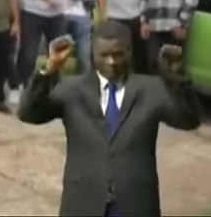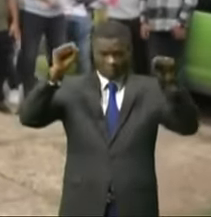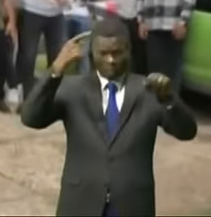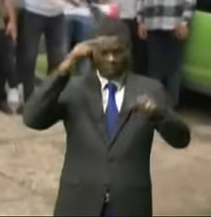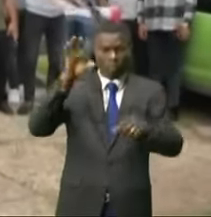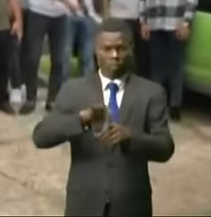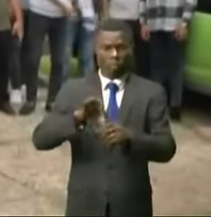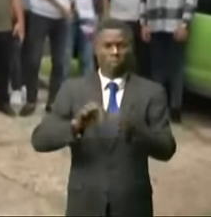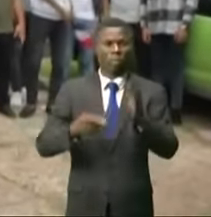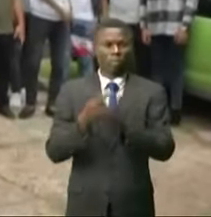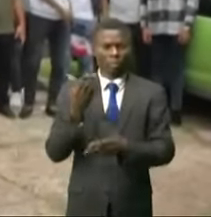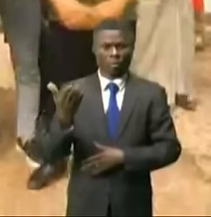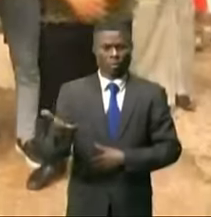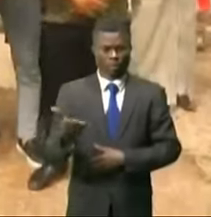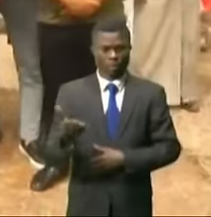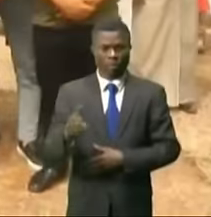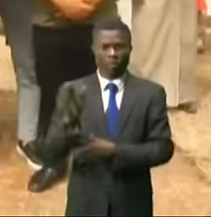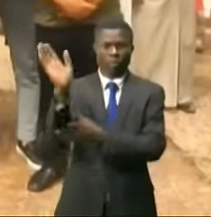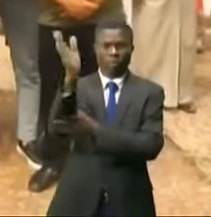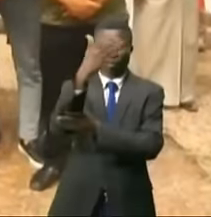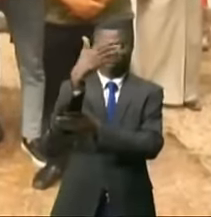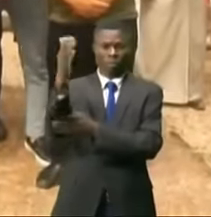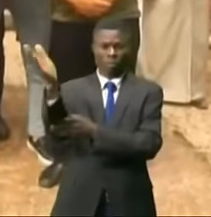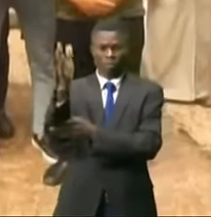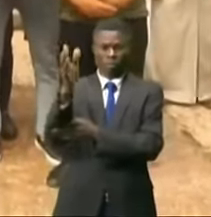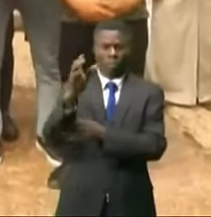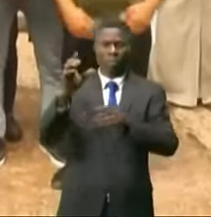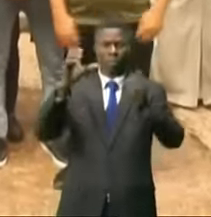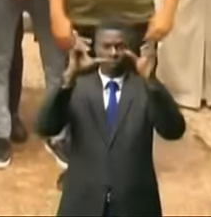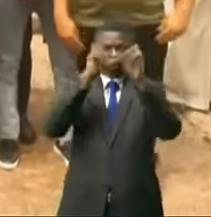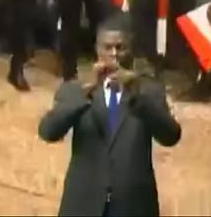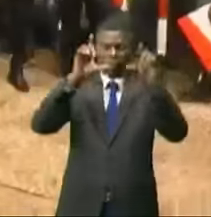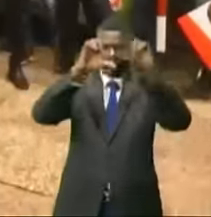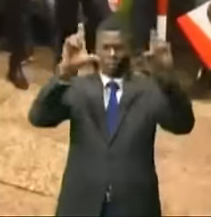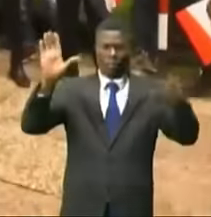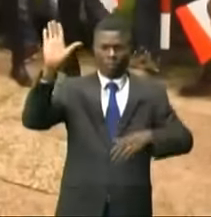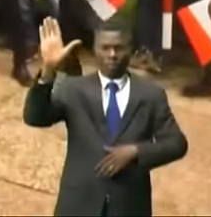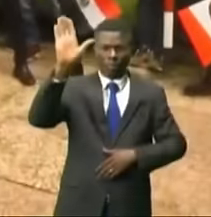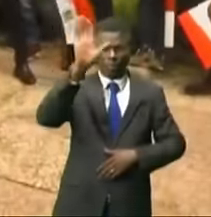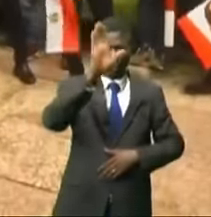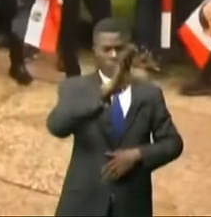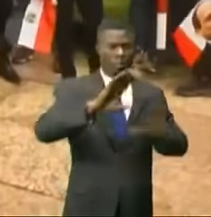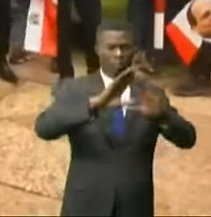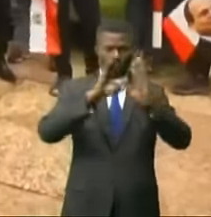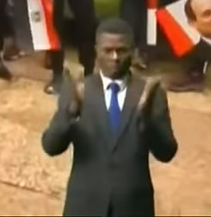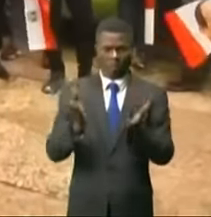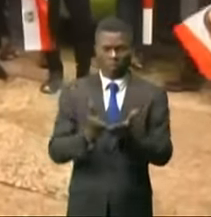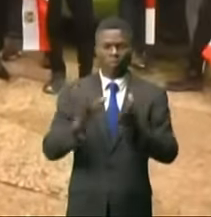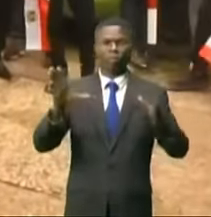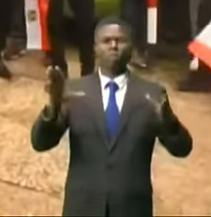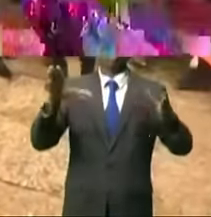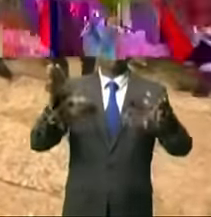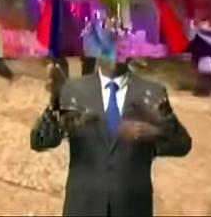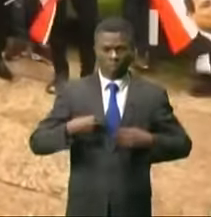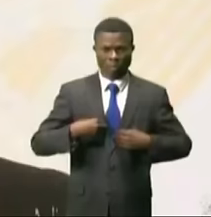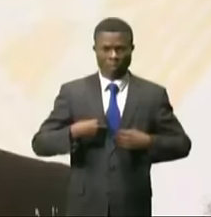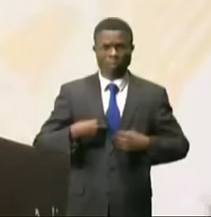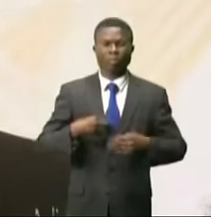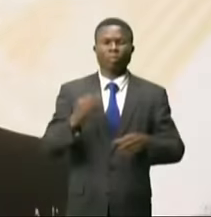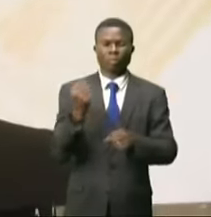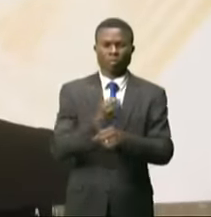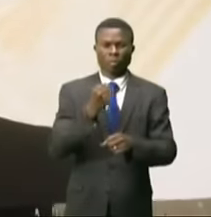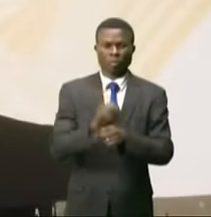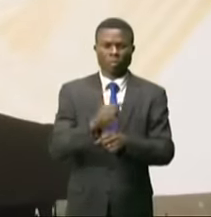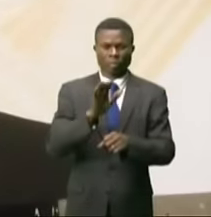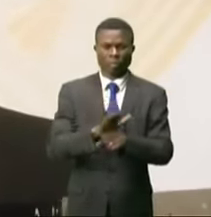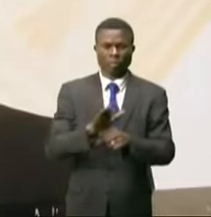sa réélection. Drapeaux, effigies et autres fanons en main, tous reconnaissent la réalisation du